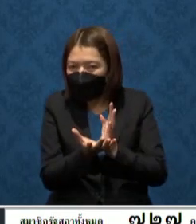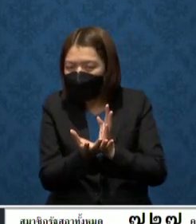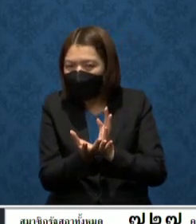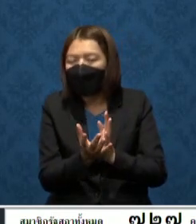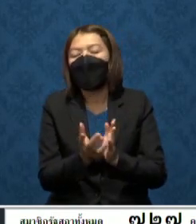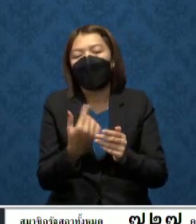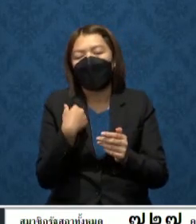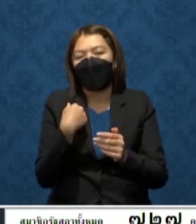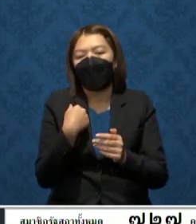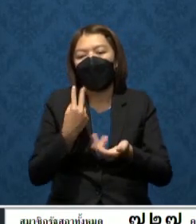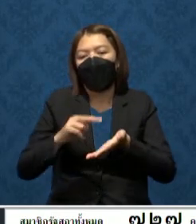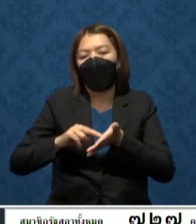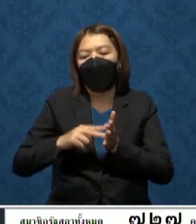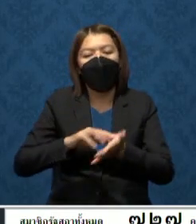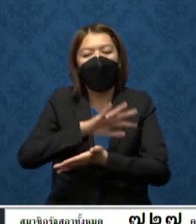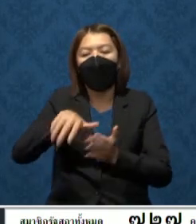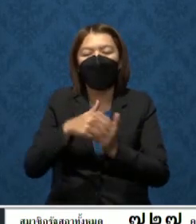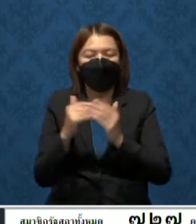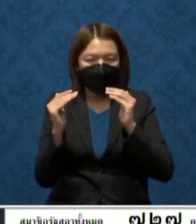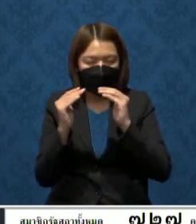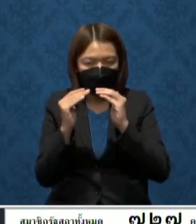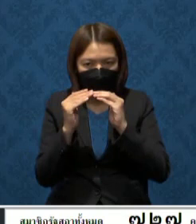ทั้งนี้ให้หมายความรวมถึงสิทธิ